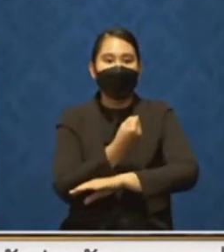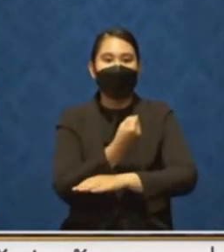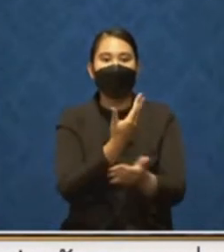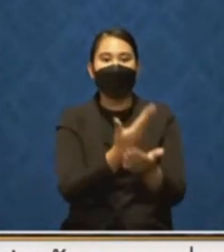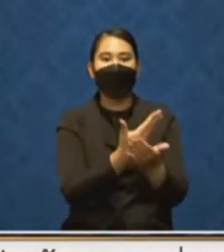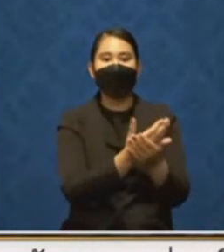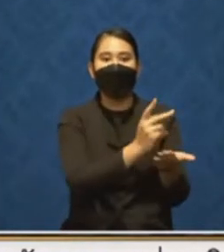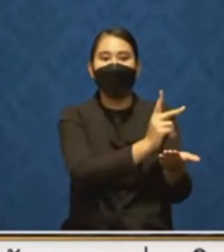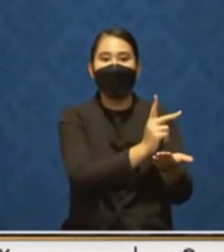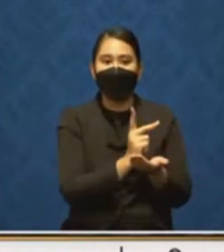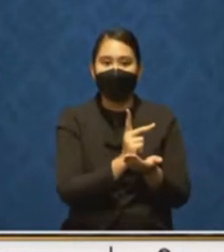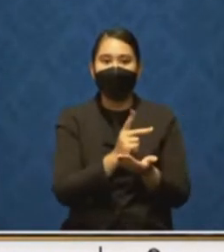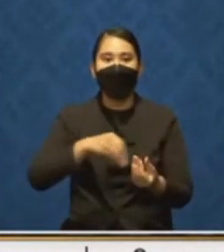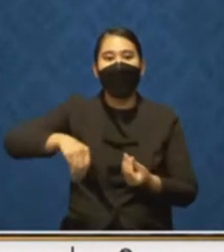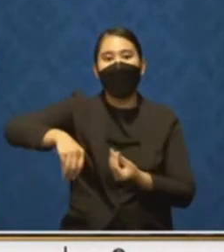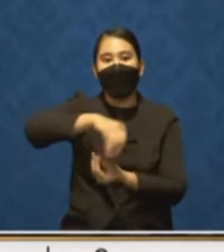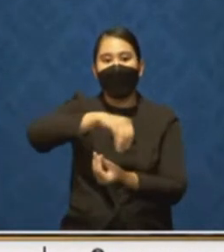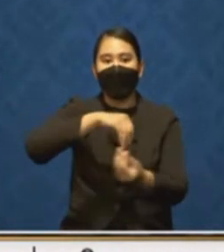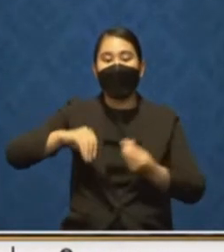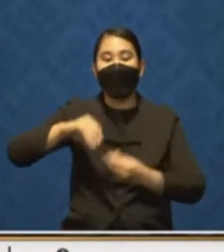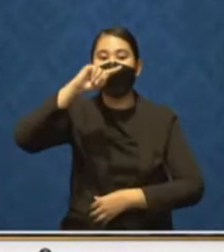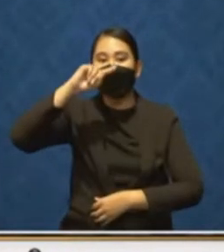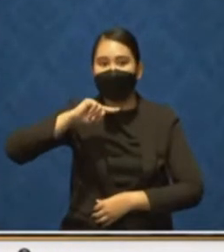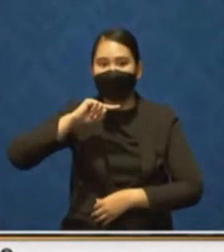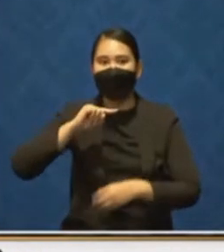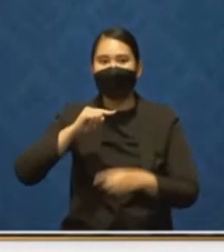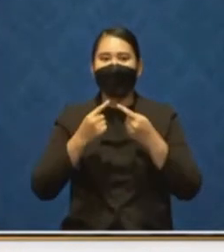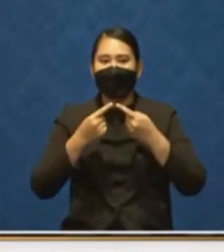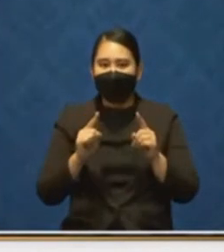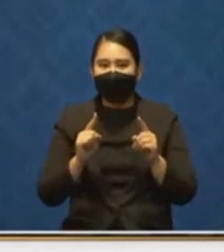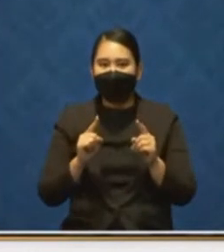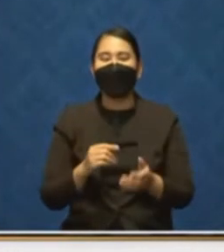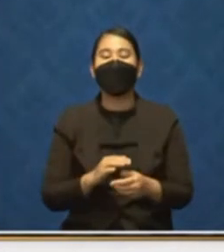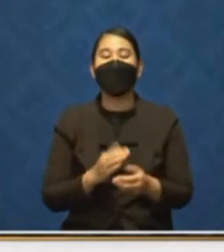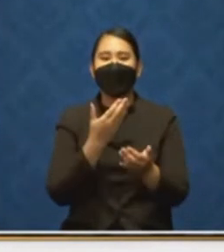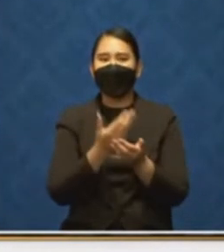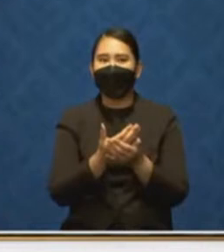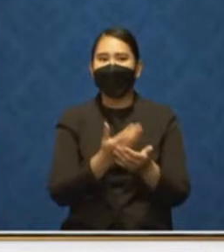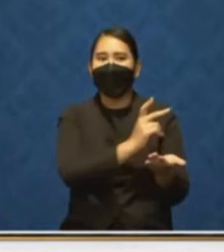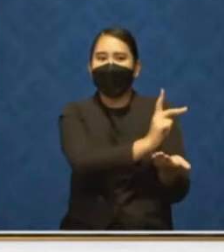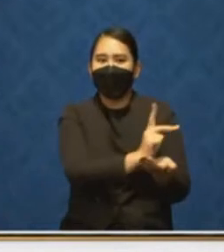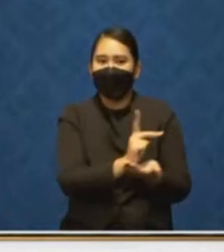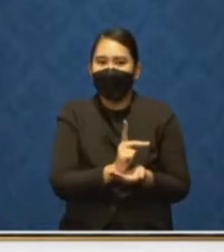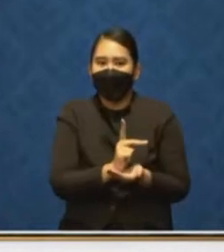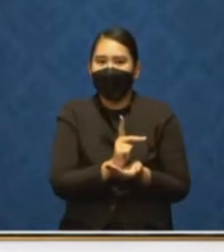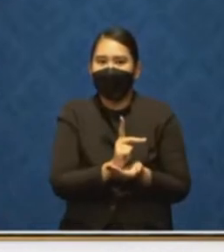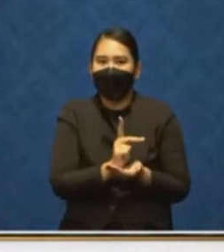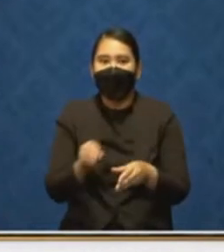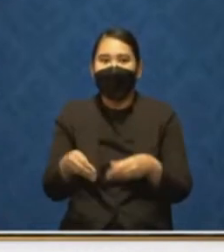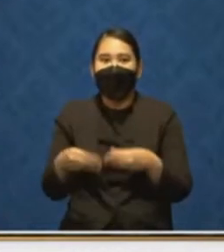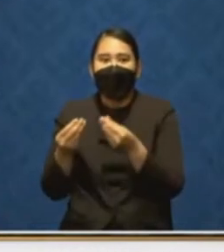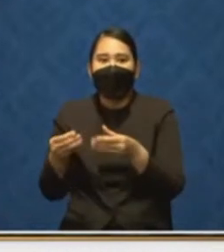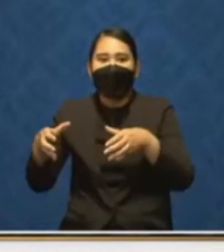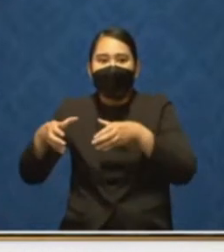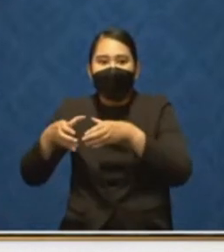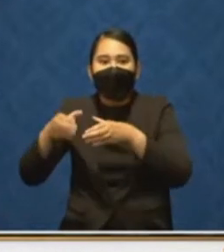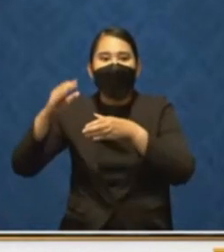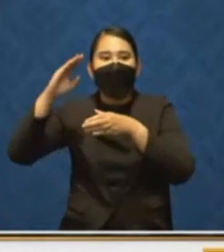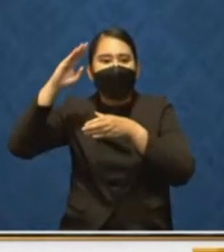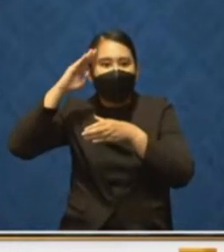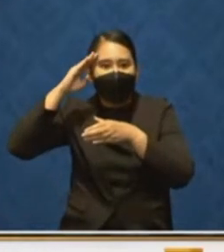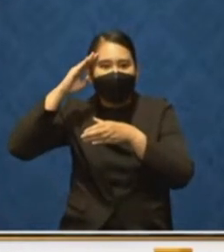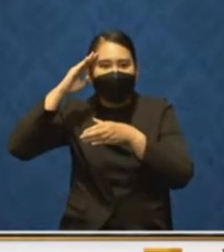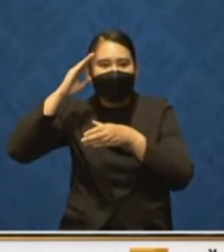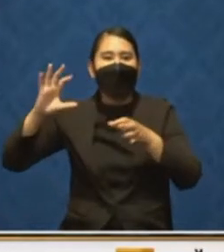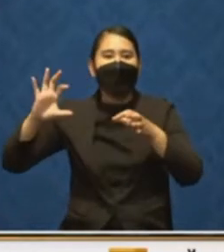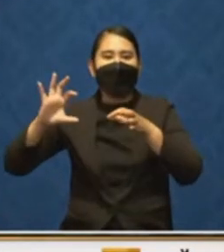เงินมาบริหารประเทศแต่กับฉ้อฉลนำเงินที่กู้ไปบนเฟอร์กองทัพเพื่อเป็นฐานค้ำจุนอา